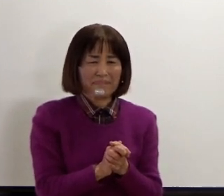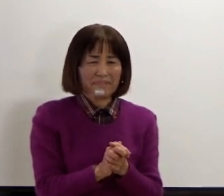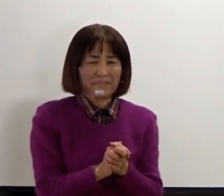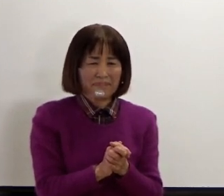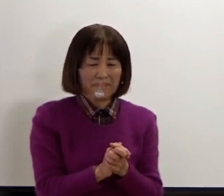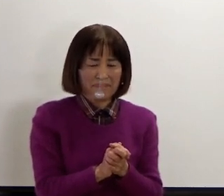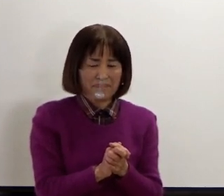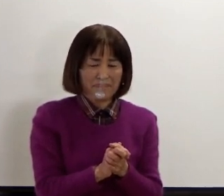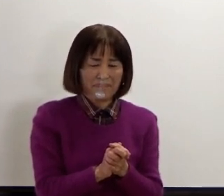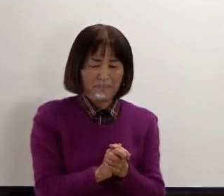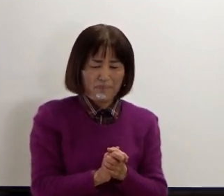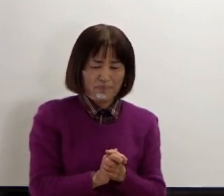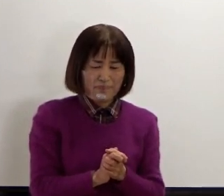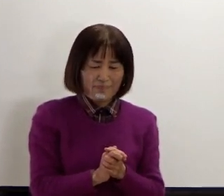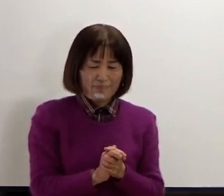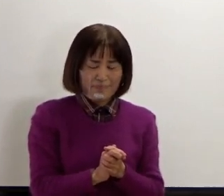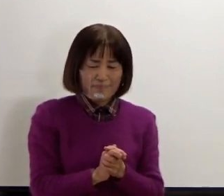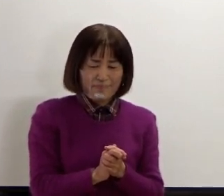です、